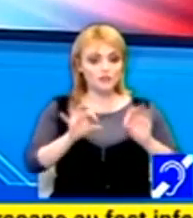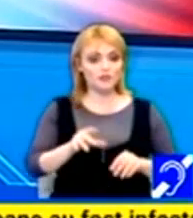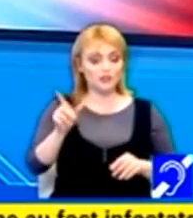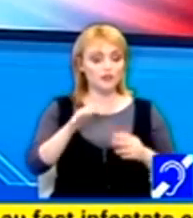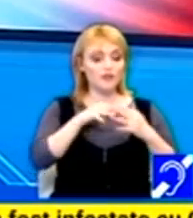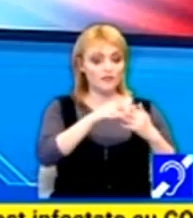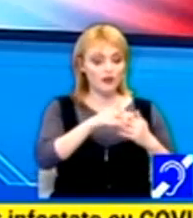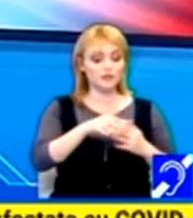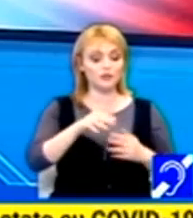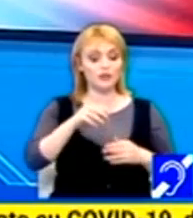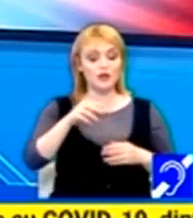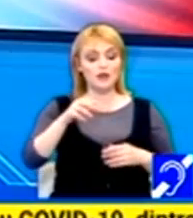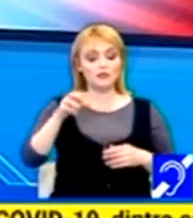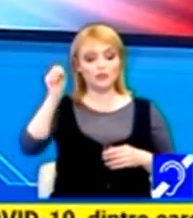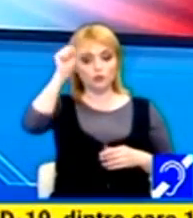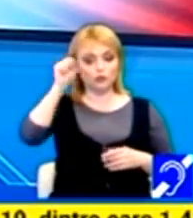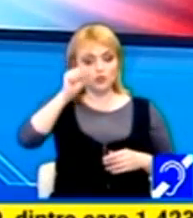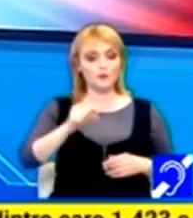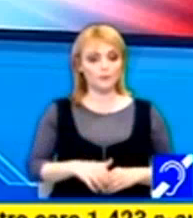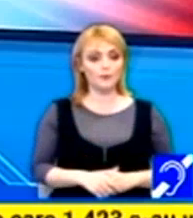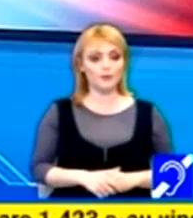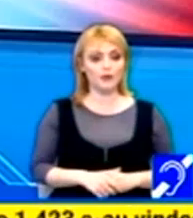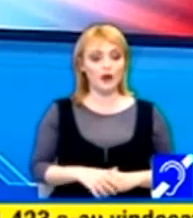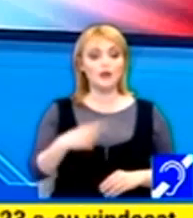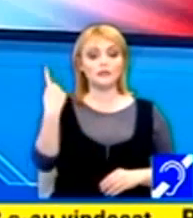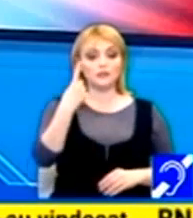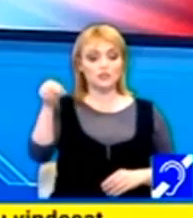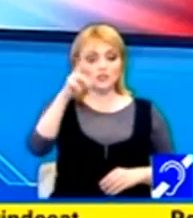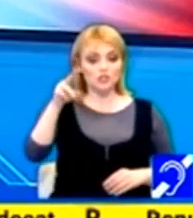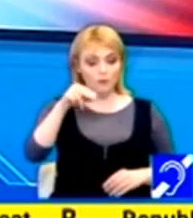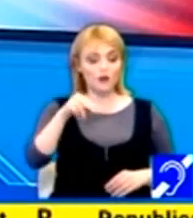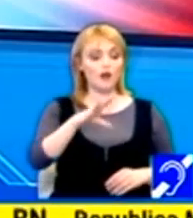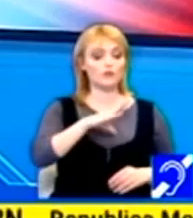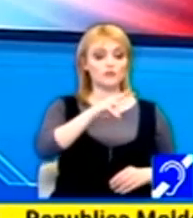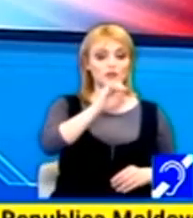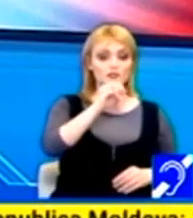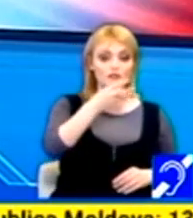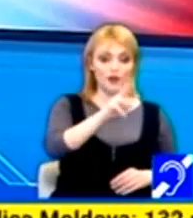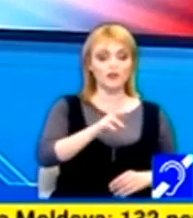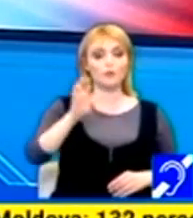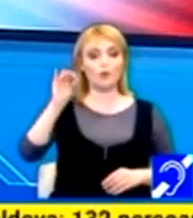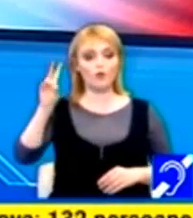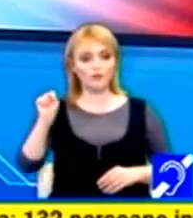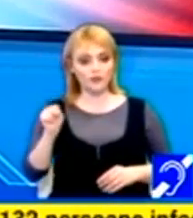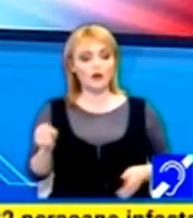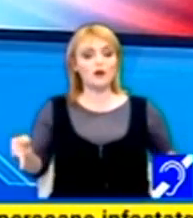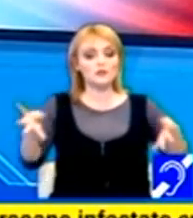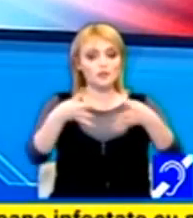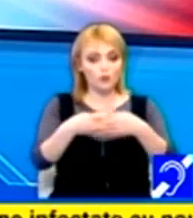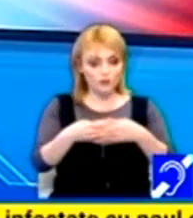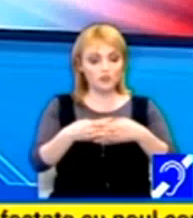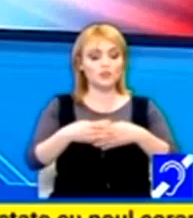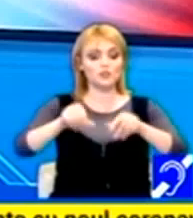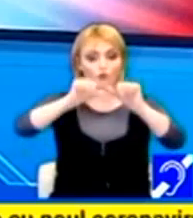în 1918, când la 1 decembrie Transilvania, Bucovina și Basarabia s-au unit cu România,